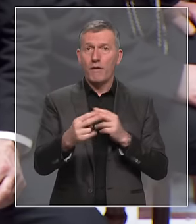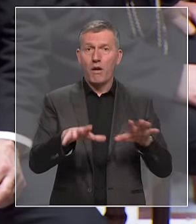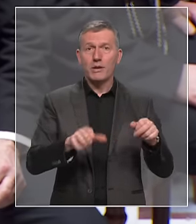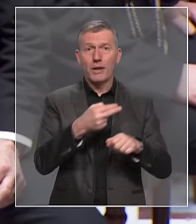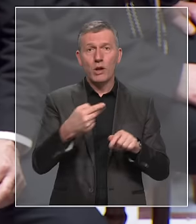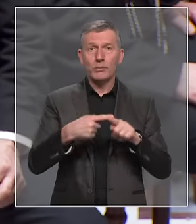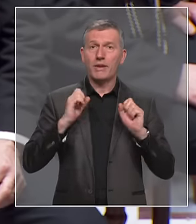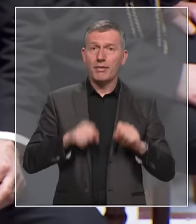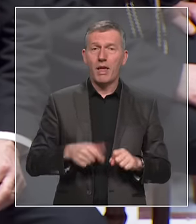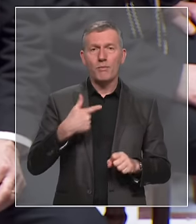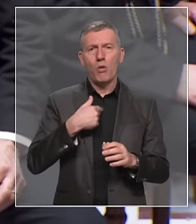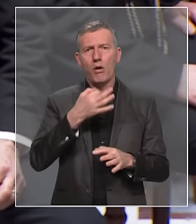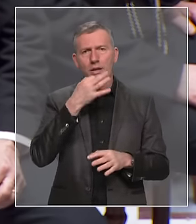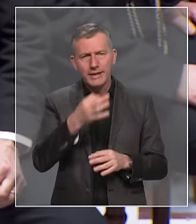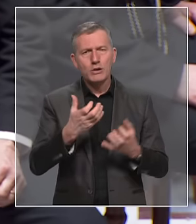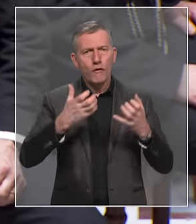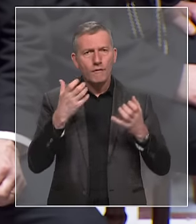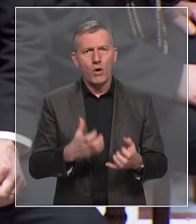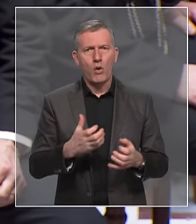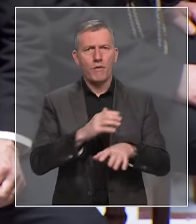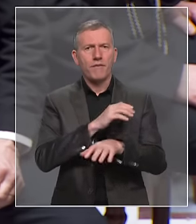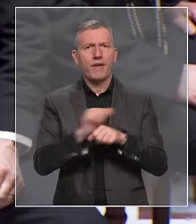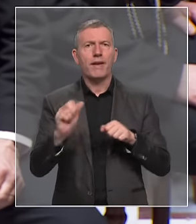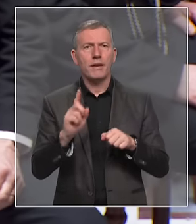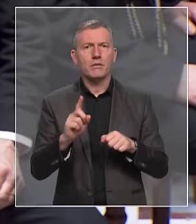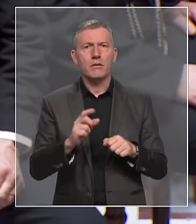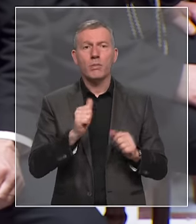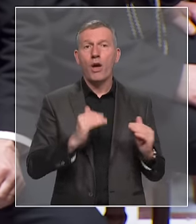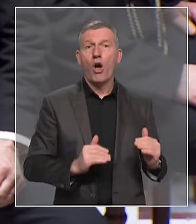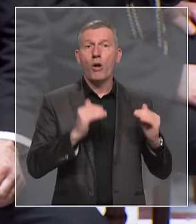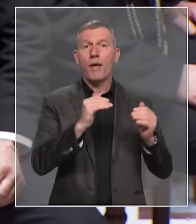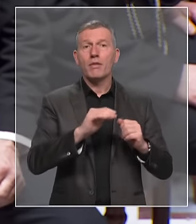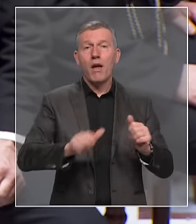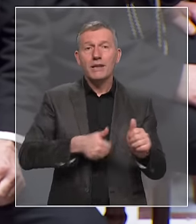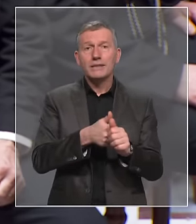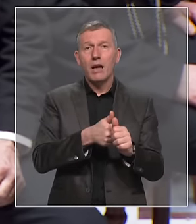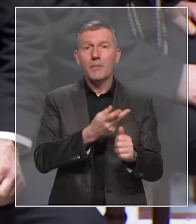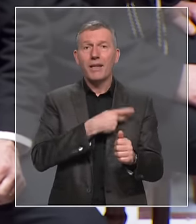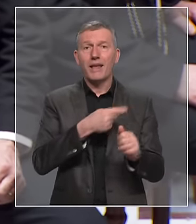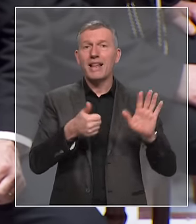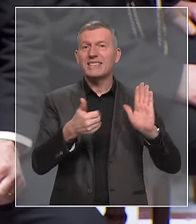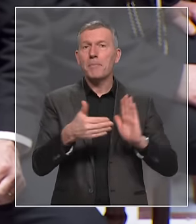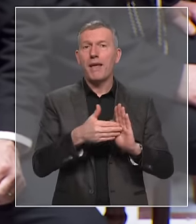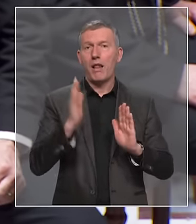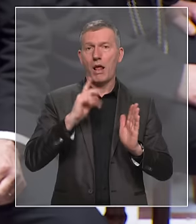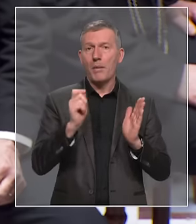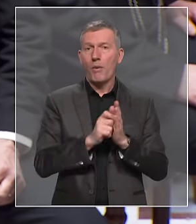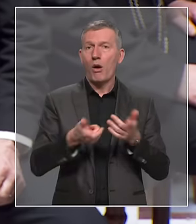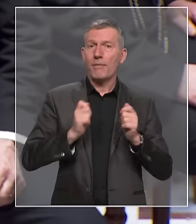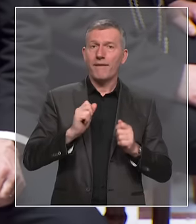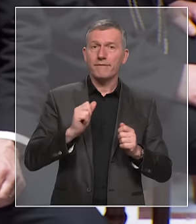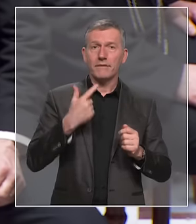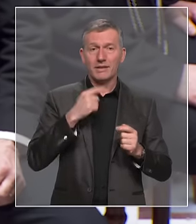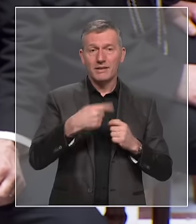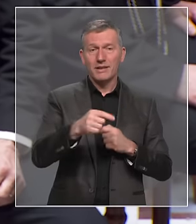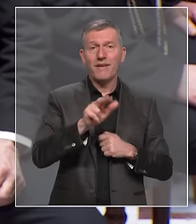et devant les Français, je veillerai à ce qu'ils soient tenus. 1. Augmenter le nombre d'assistants médicaux. On était à 6 000 quand j'ai été nommé Premier ministre. J'ai dit qu'on